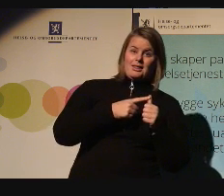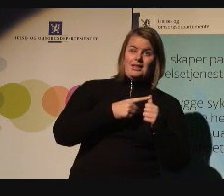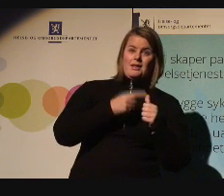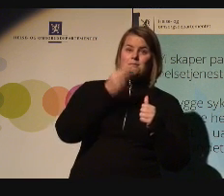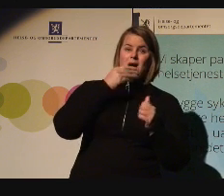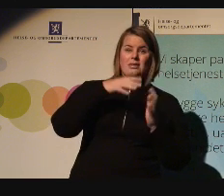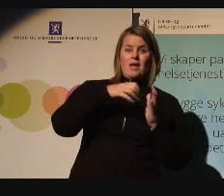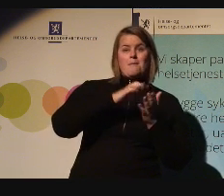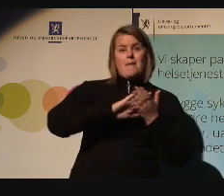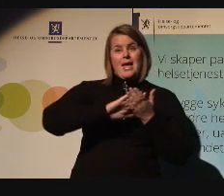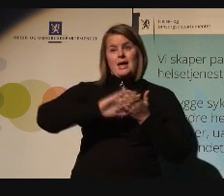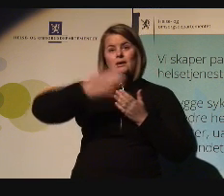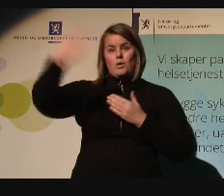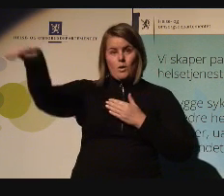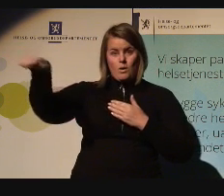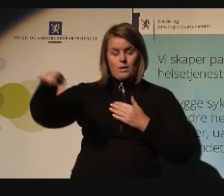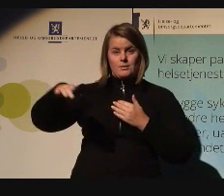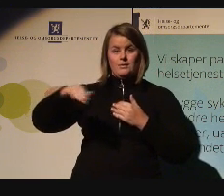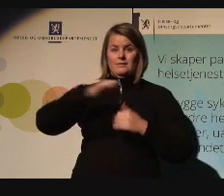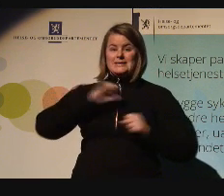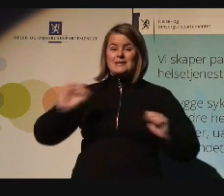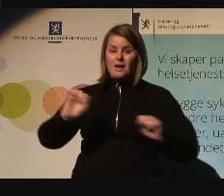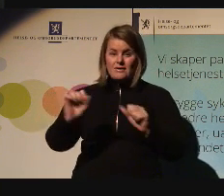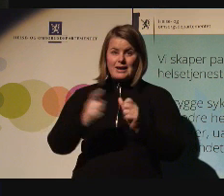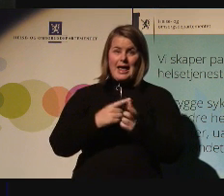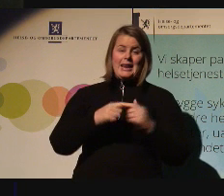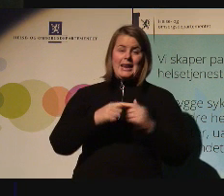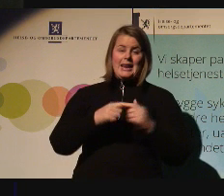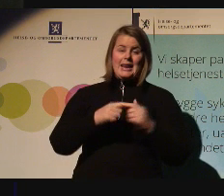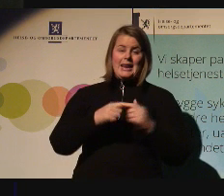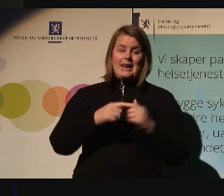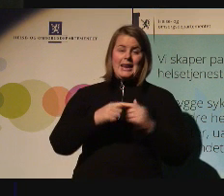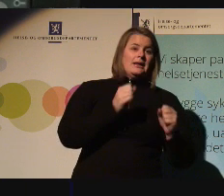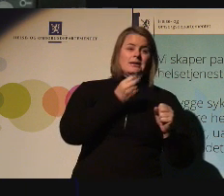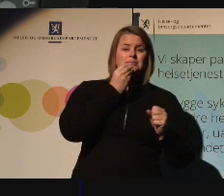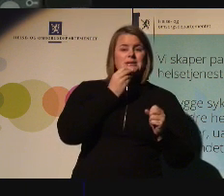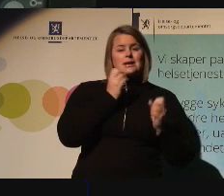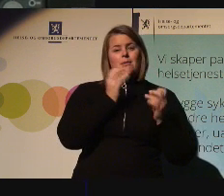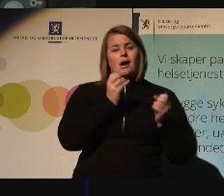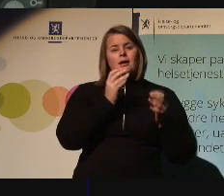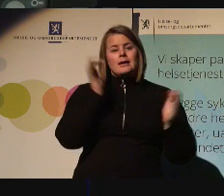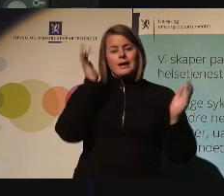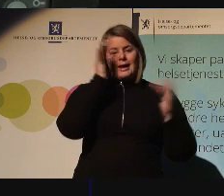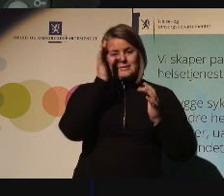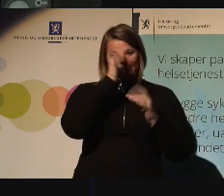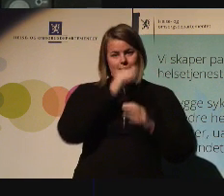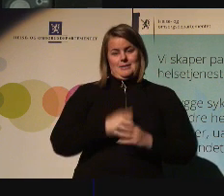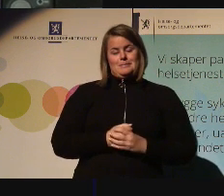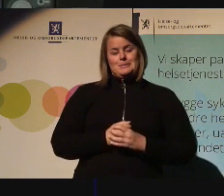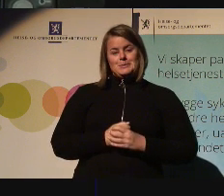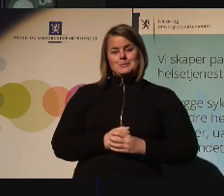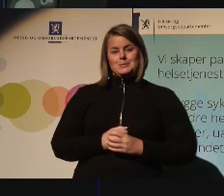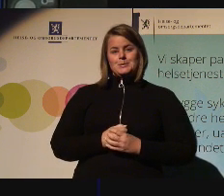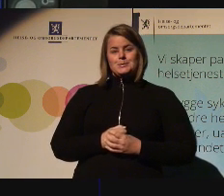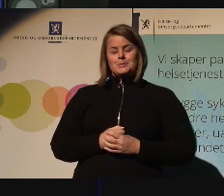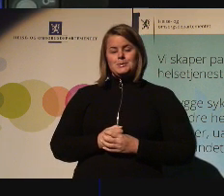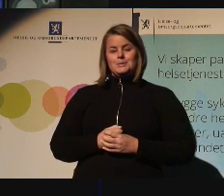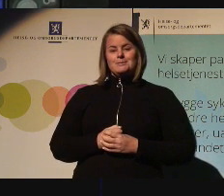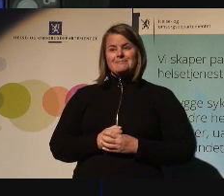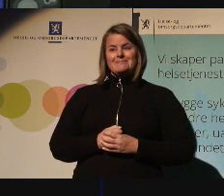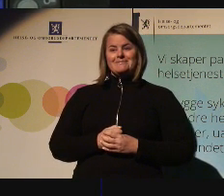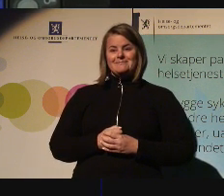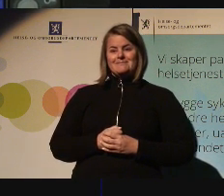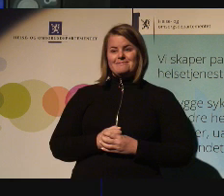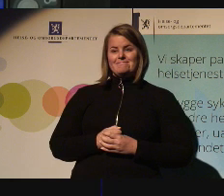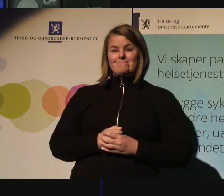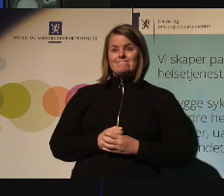og gå hvis man har dårlig tid, eller man kan være her og spise og snakke, reflektere litt sammen med de andre. Da